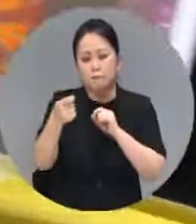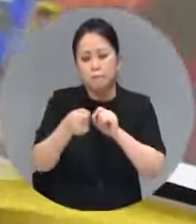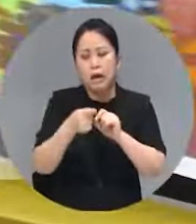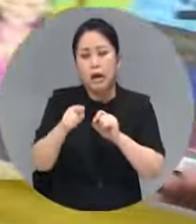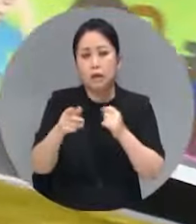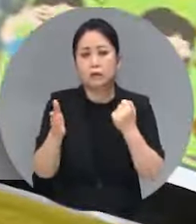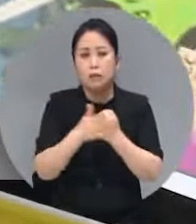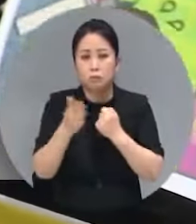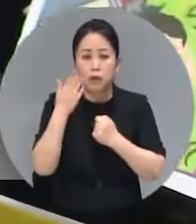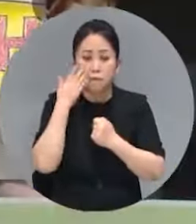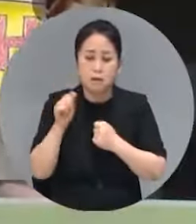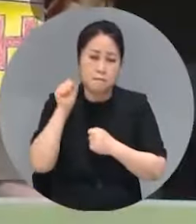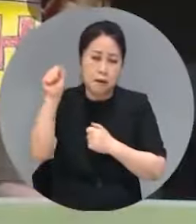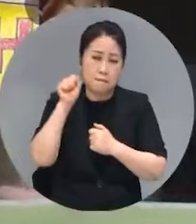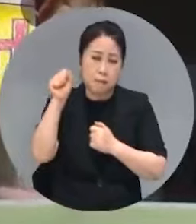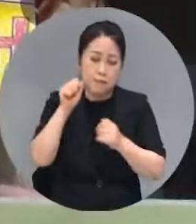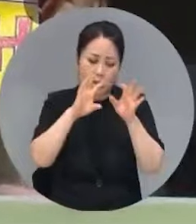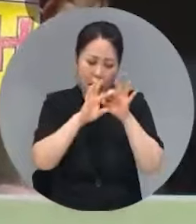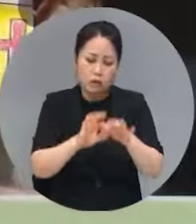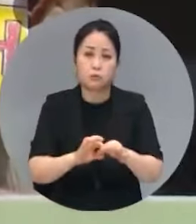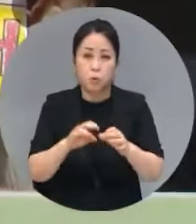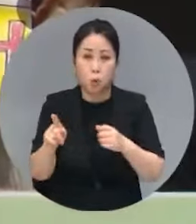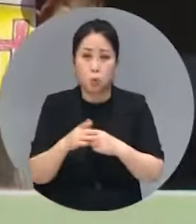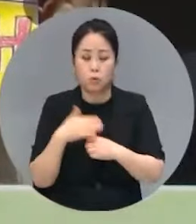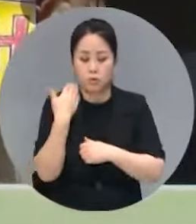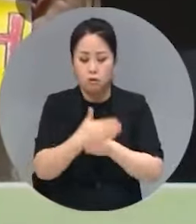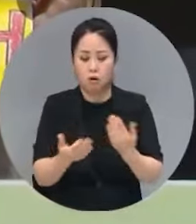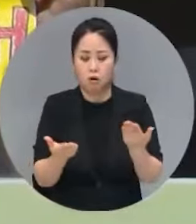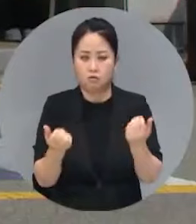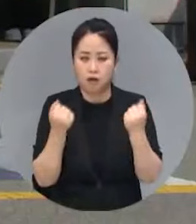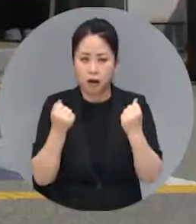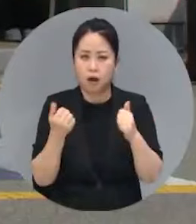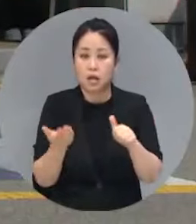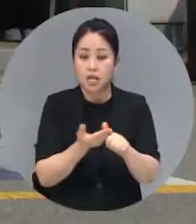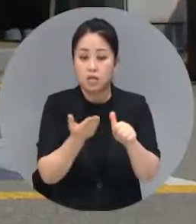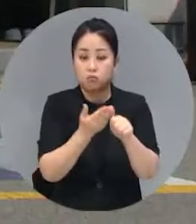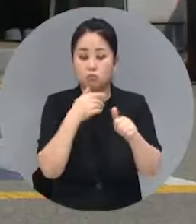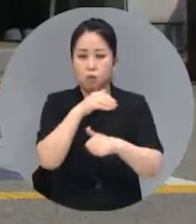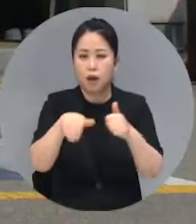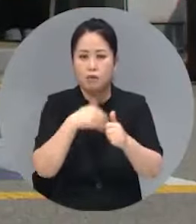등 논란은 계속돼 왔습니다. 건강하게 키울 환경을 제공하라.